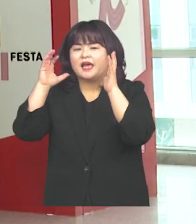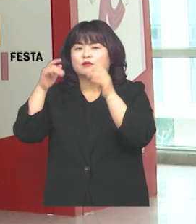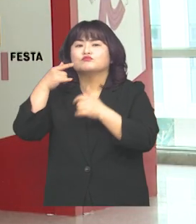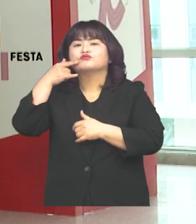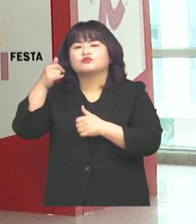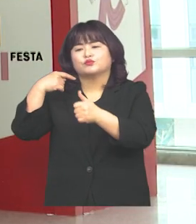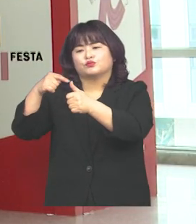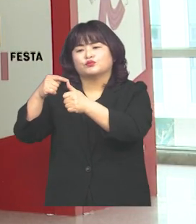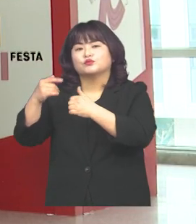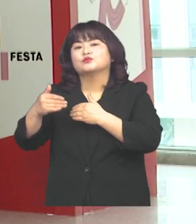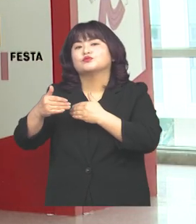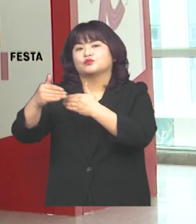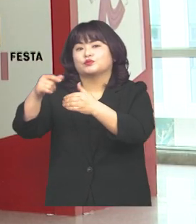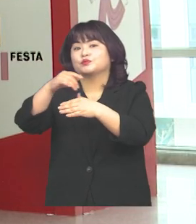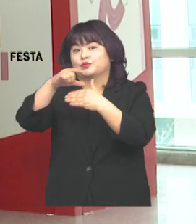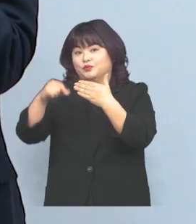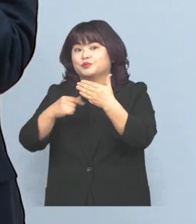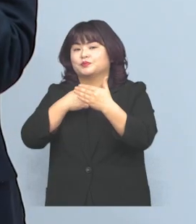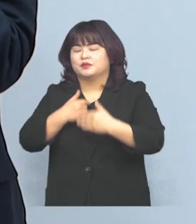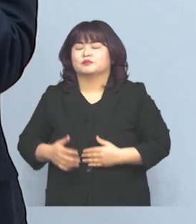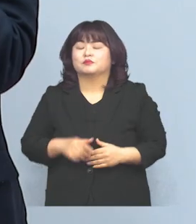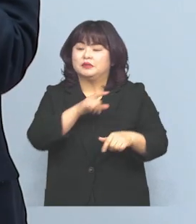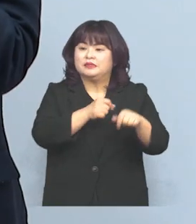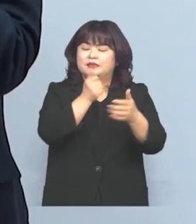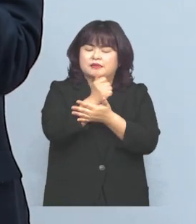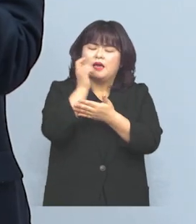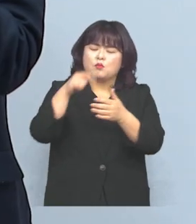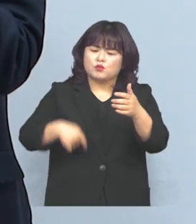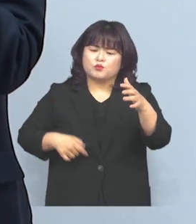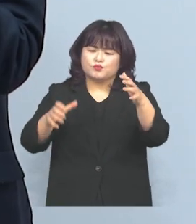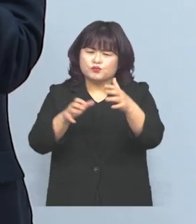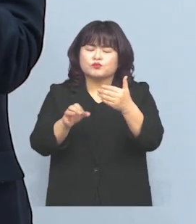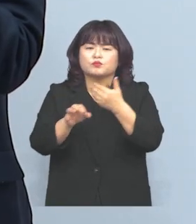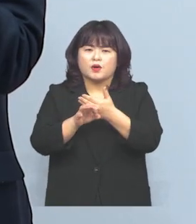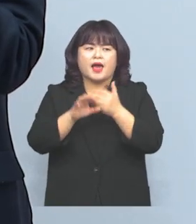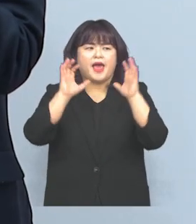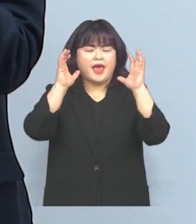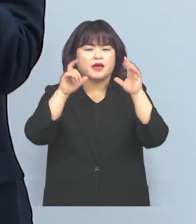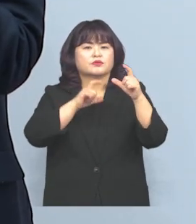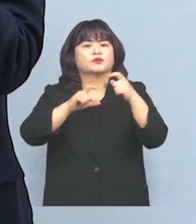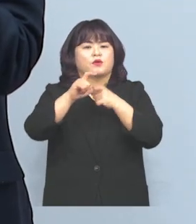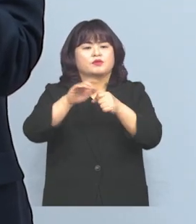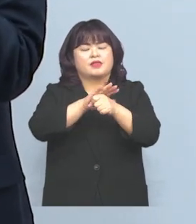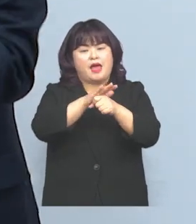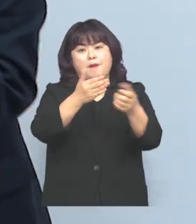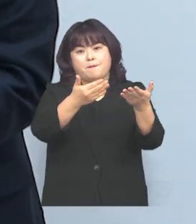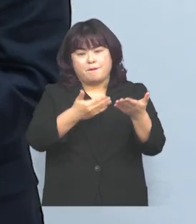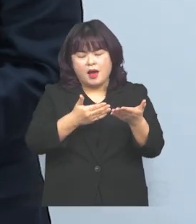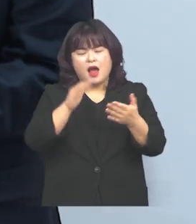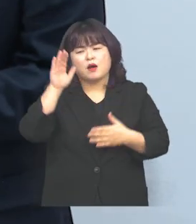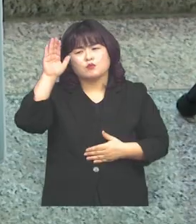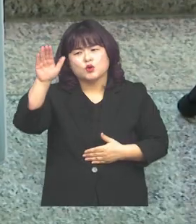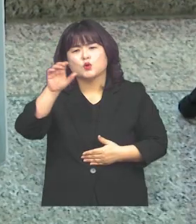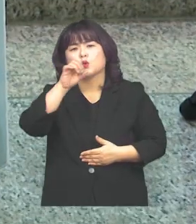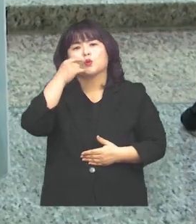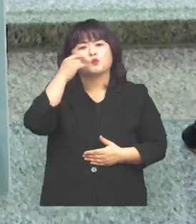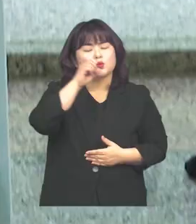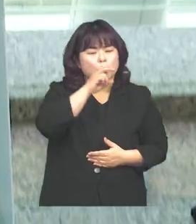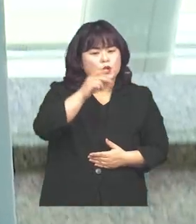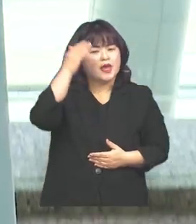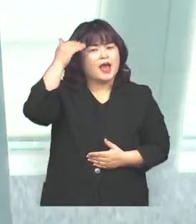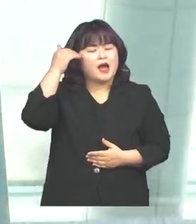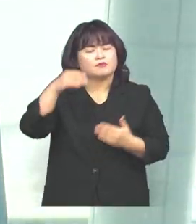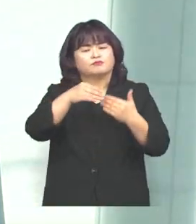부모 교육 프로그램으로 구성됐습니다. 이상일 시장은 모두가 힘을 모은다면 우리 아이들이 사랑을 받으며 미래